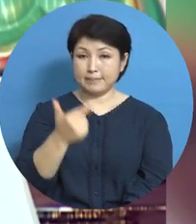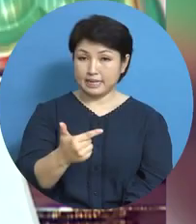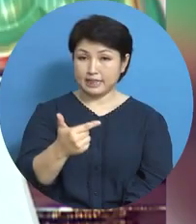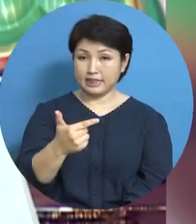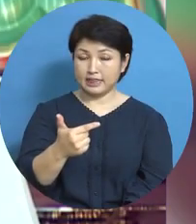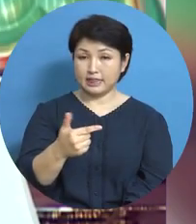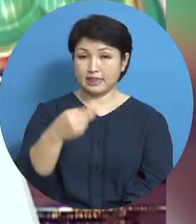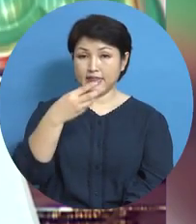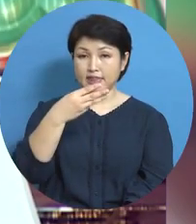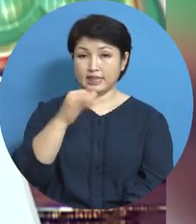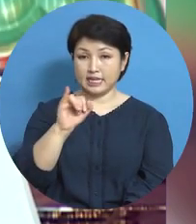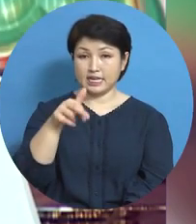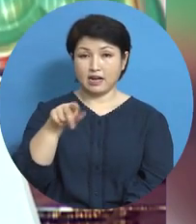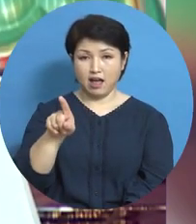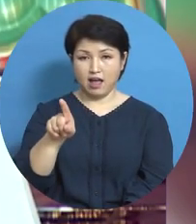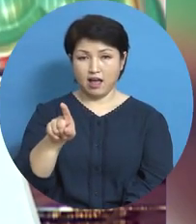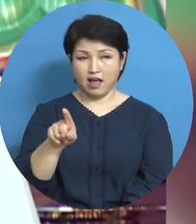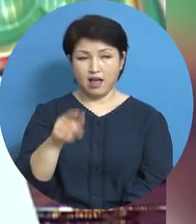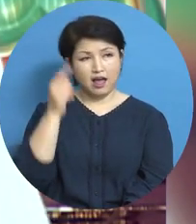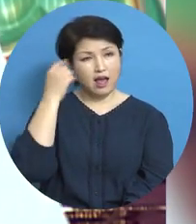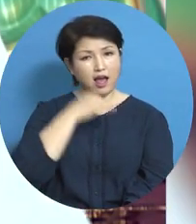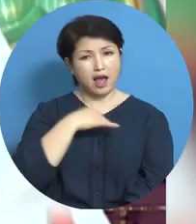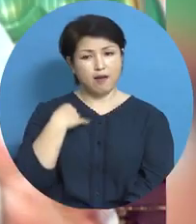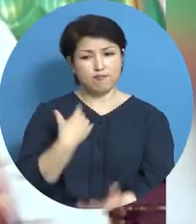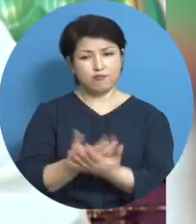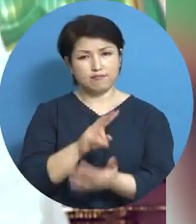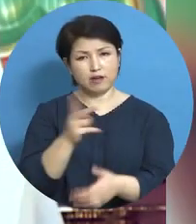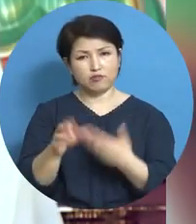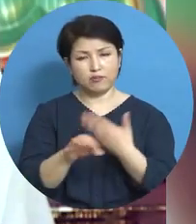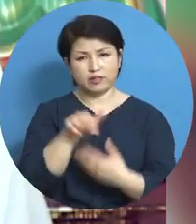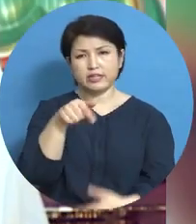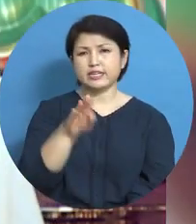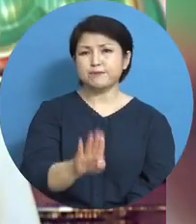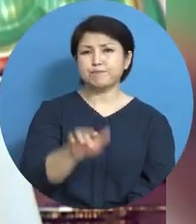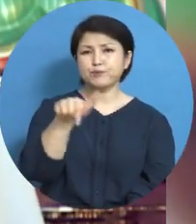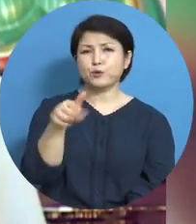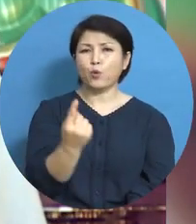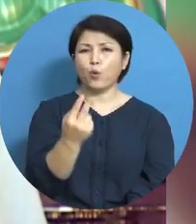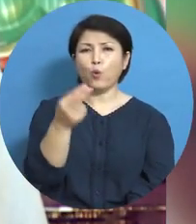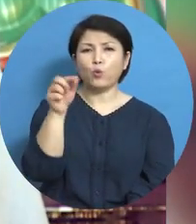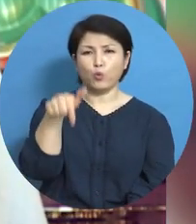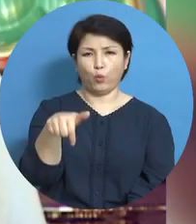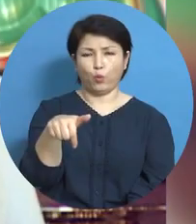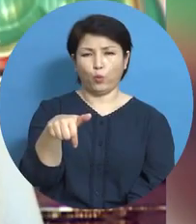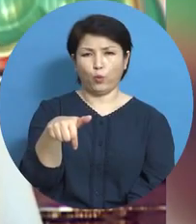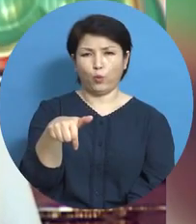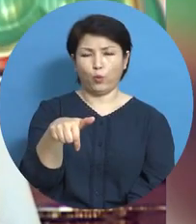번역하면 급고독 장자. 금강경에 나오니까 잘 아시겠죠?